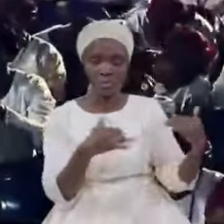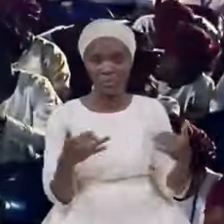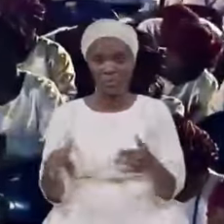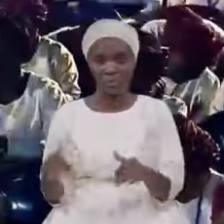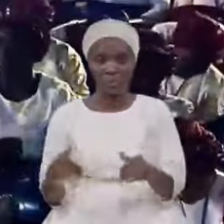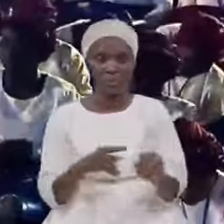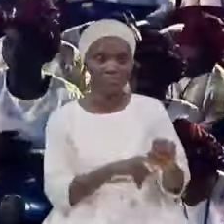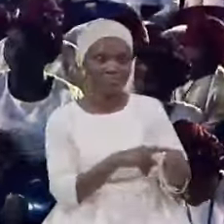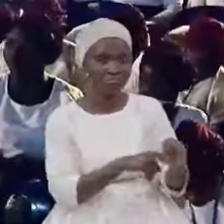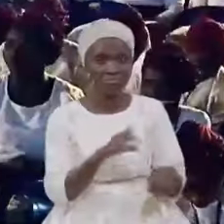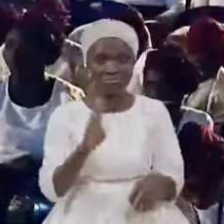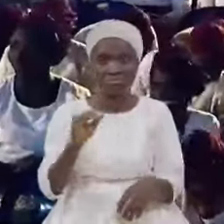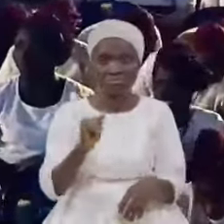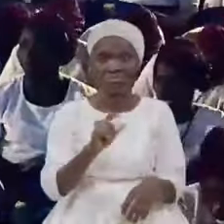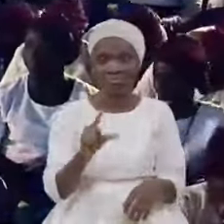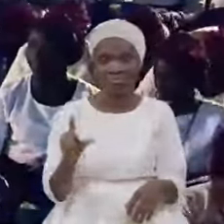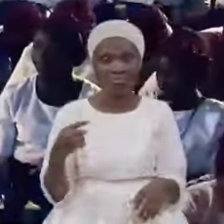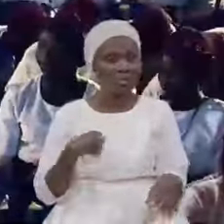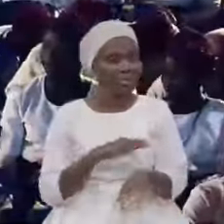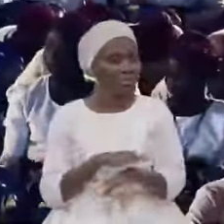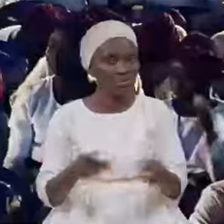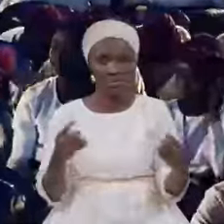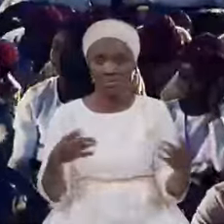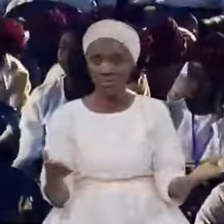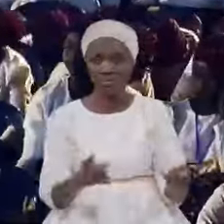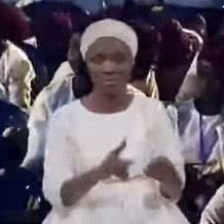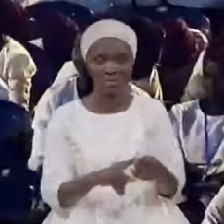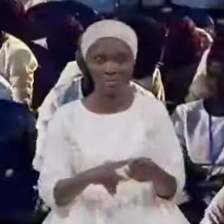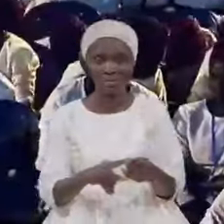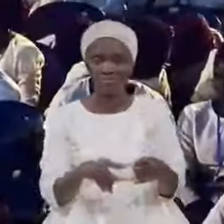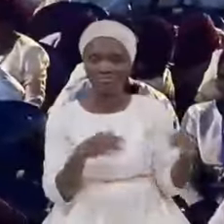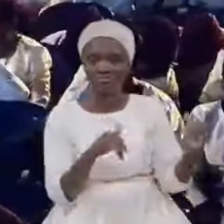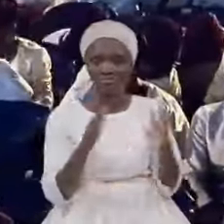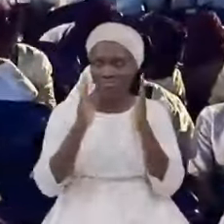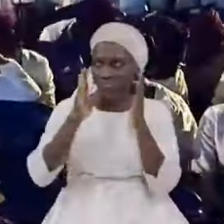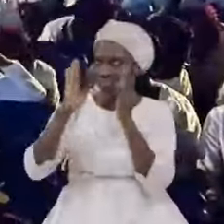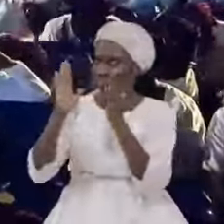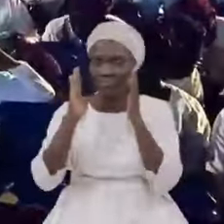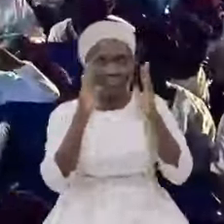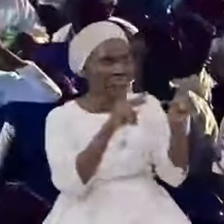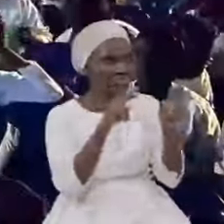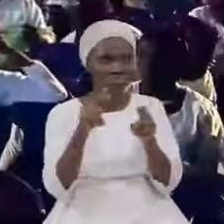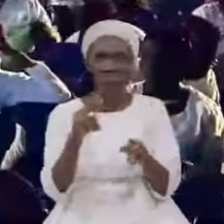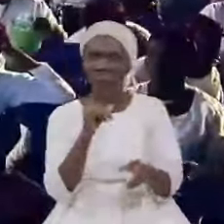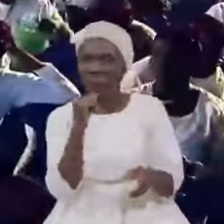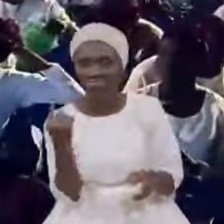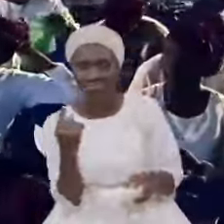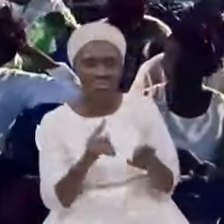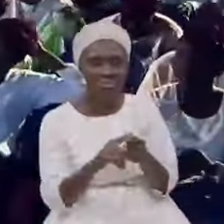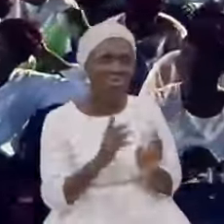venons pas pour divertir quelqu'un. Nous ne venons pas pour crier et nous